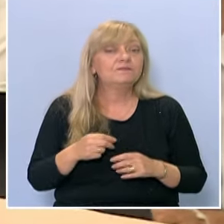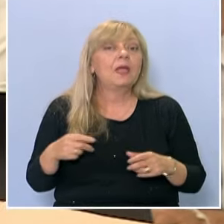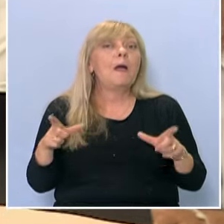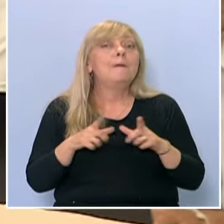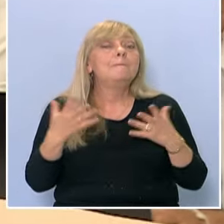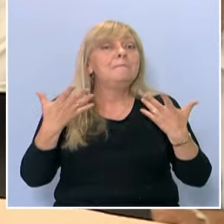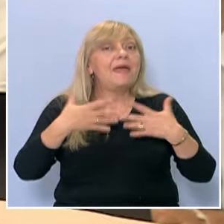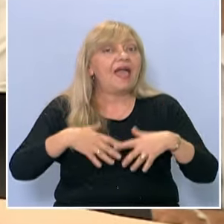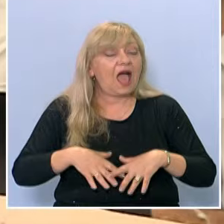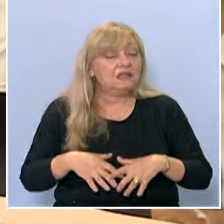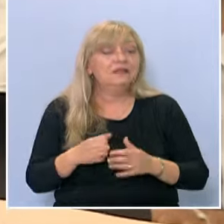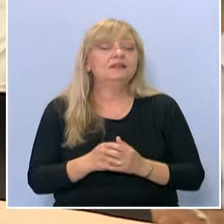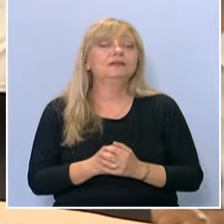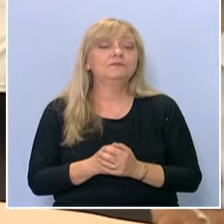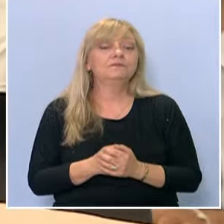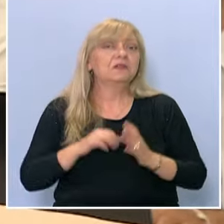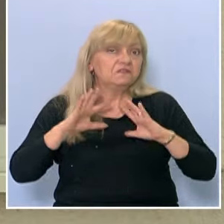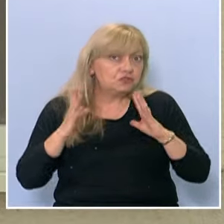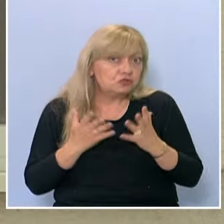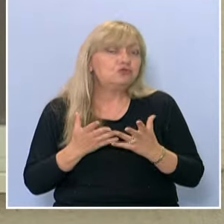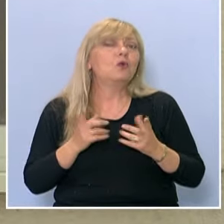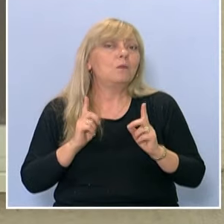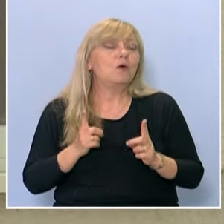механик, почти всичко.